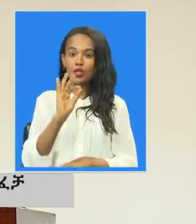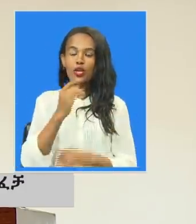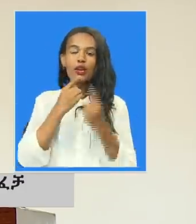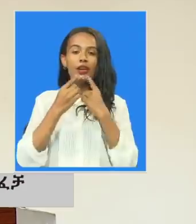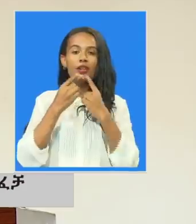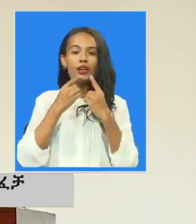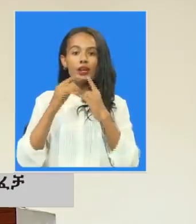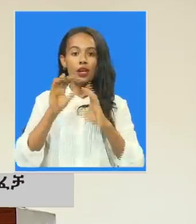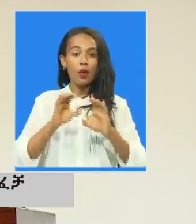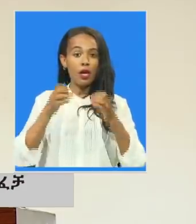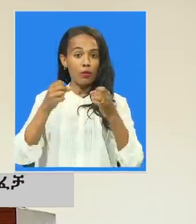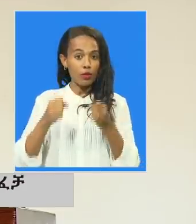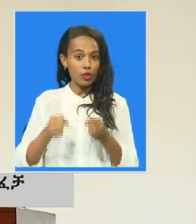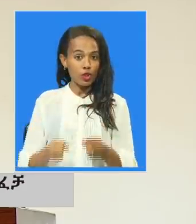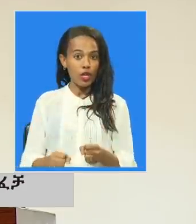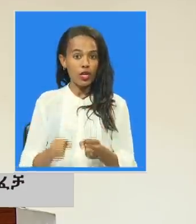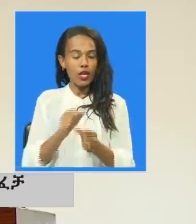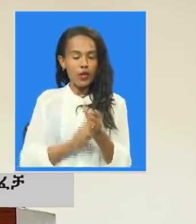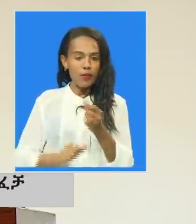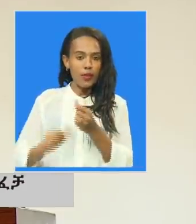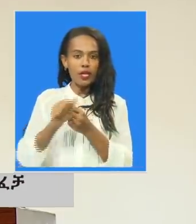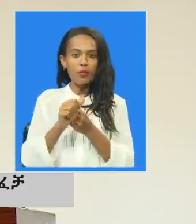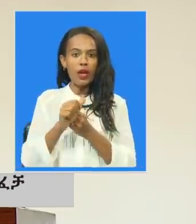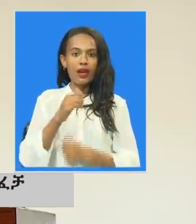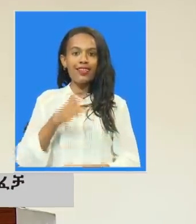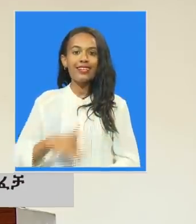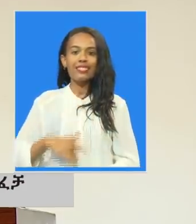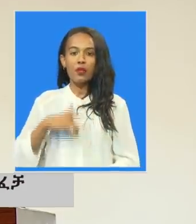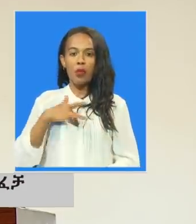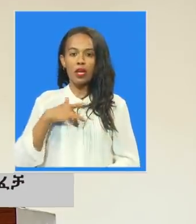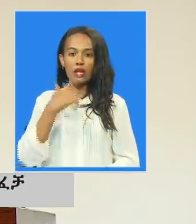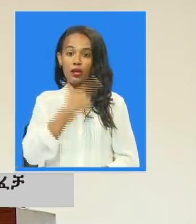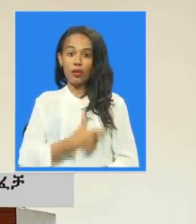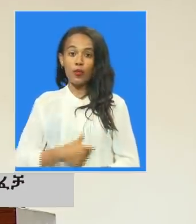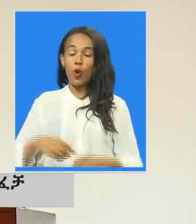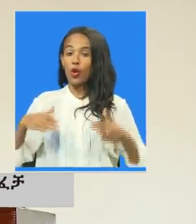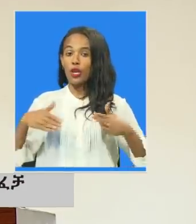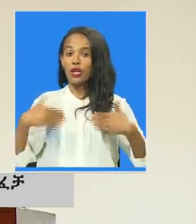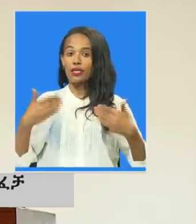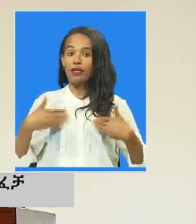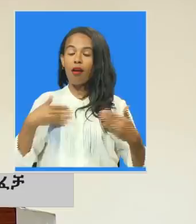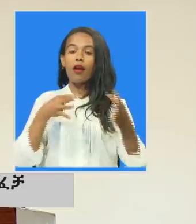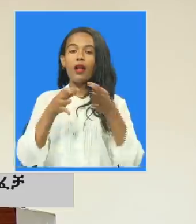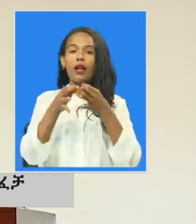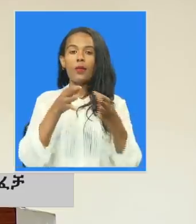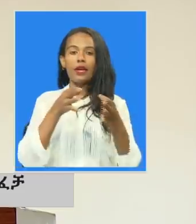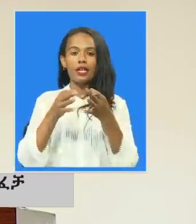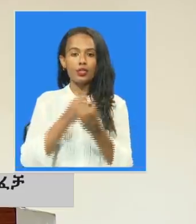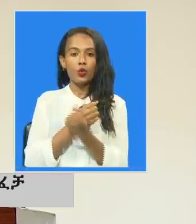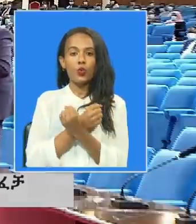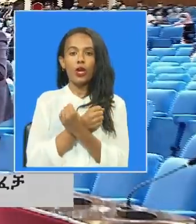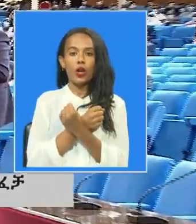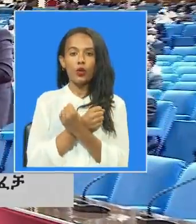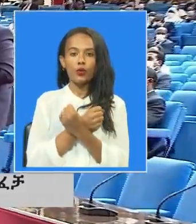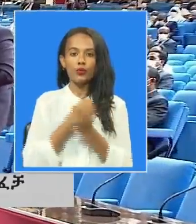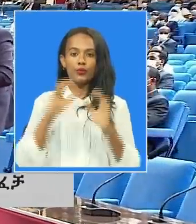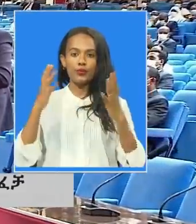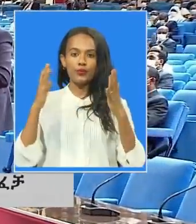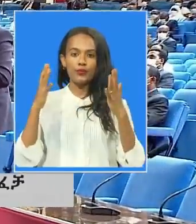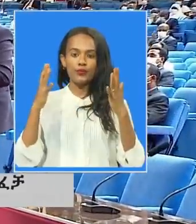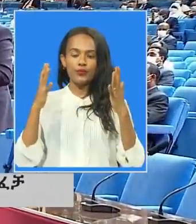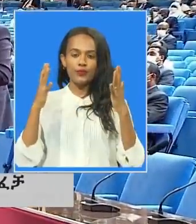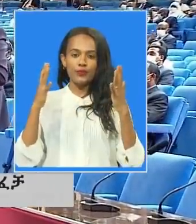ንግግር ለማድረግ በመቻሌ በቅድሚያ የተሰማኝን ልባዊ ደስታ ለመግለጽ እወዳለሁ።